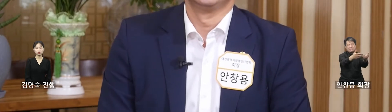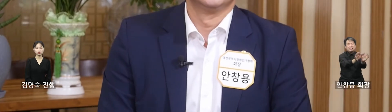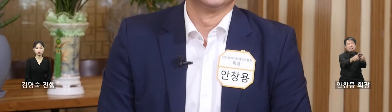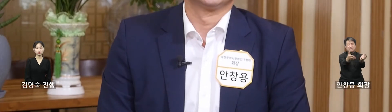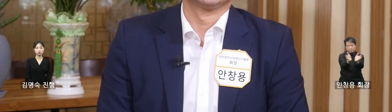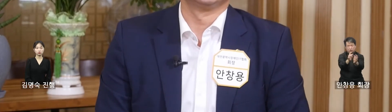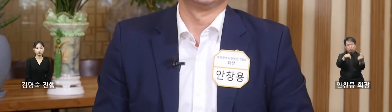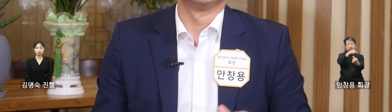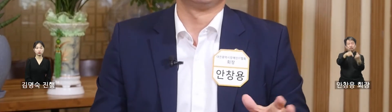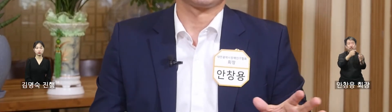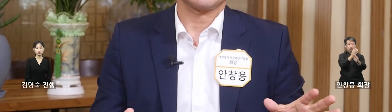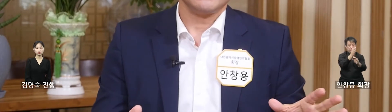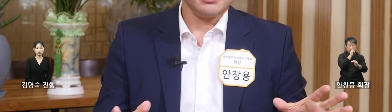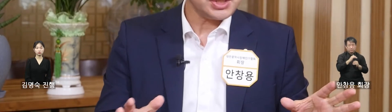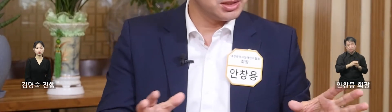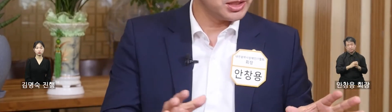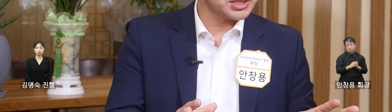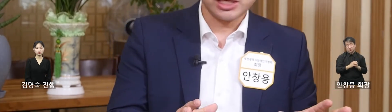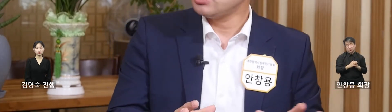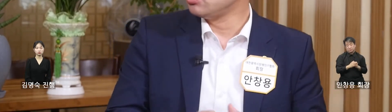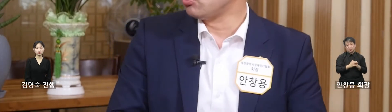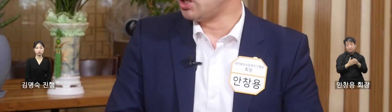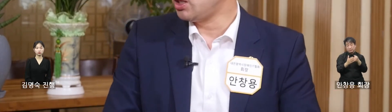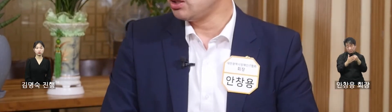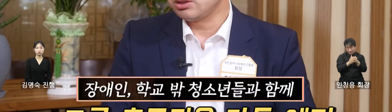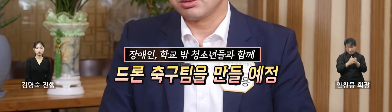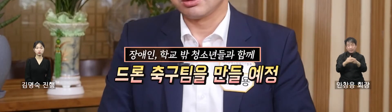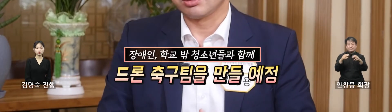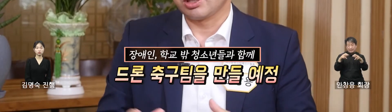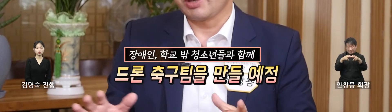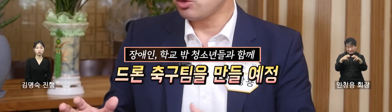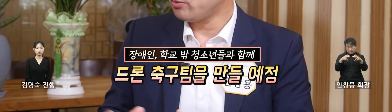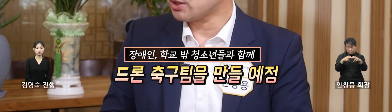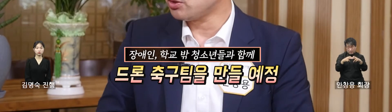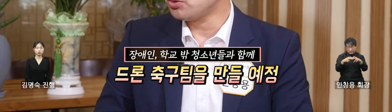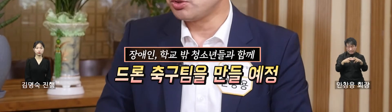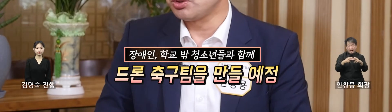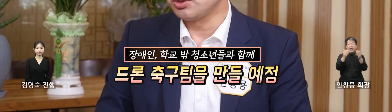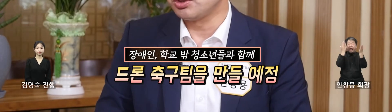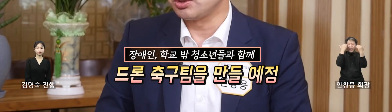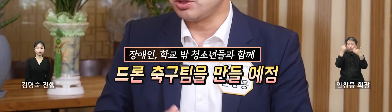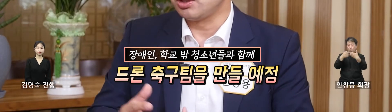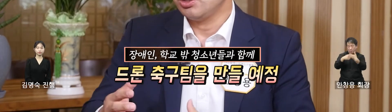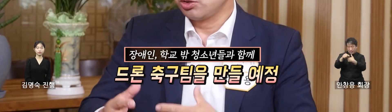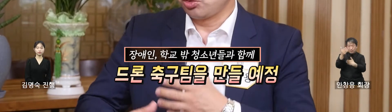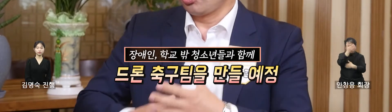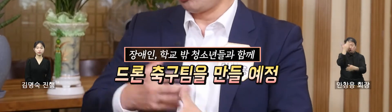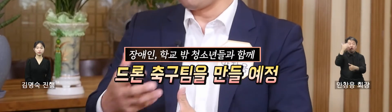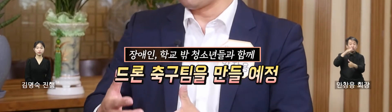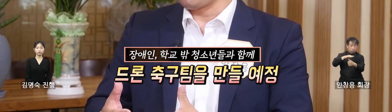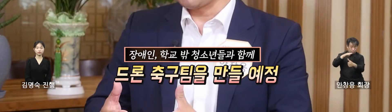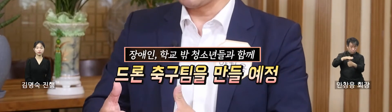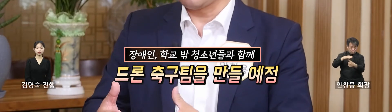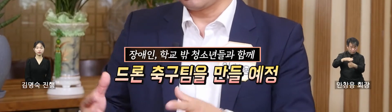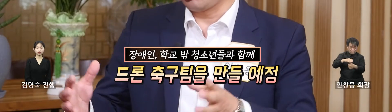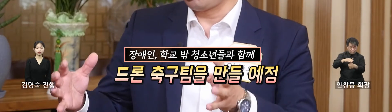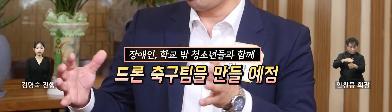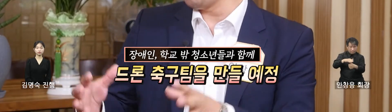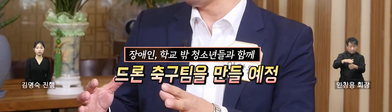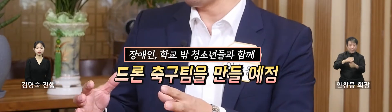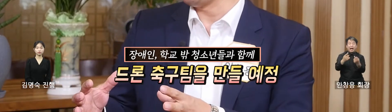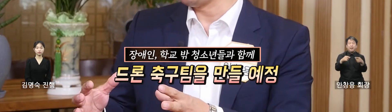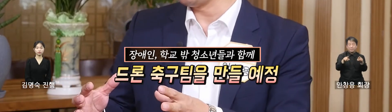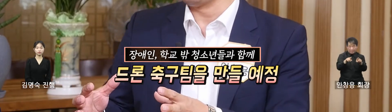있는데요. 저는 이러한 장애인들과 그다음 학교 밖 청소년들을 드론 교육을 통해서